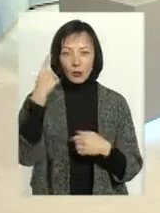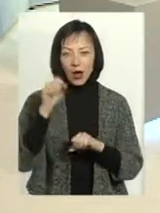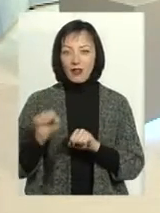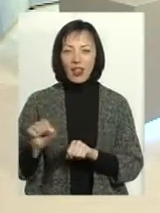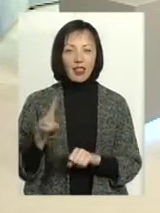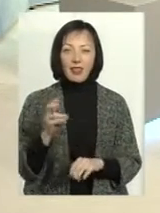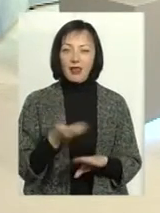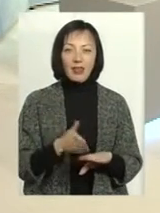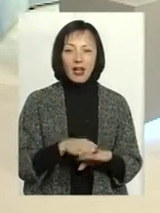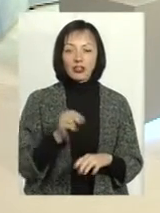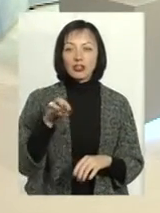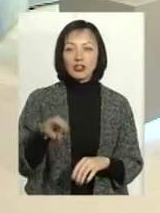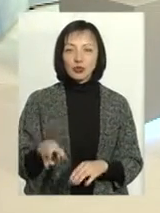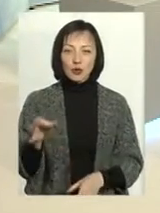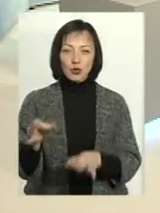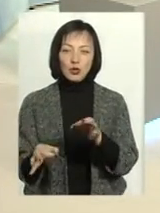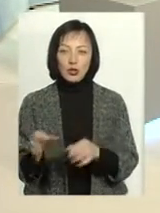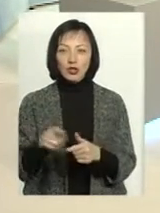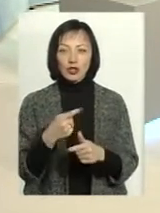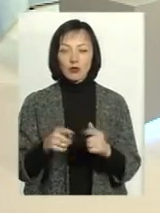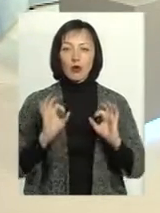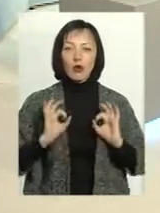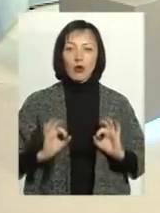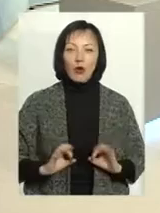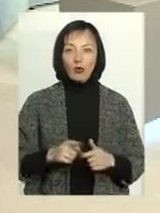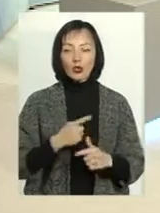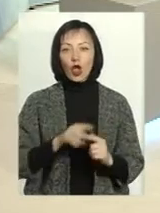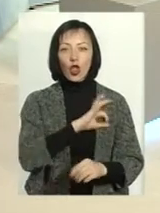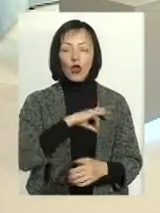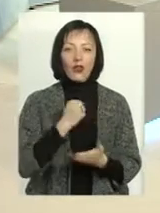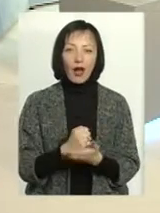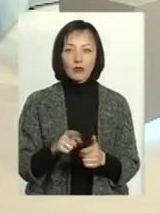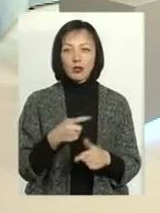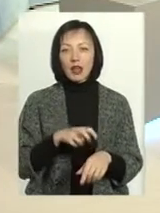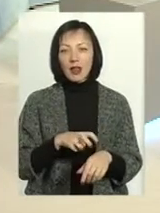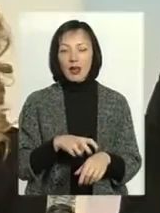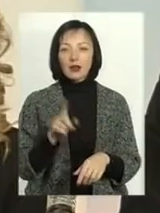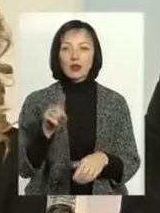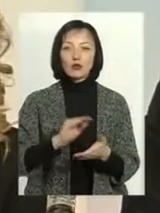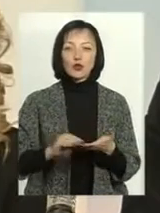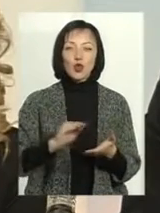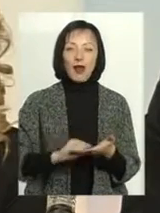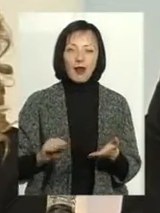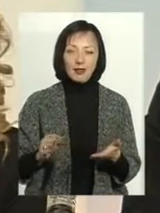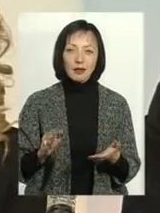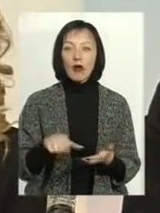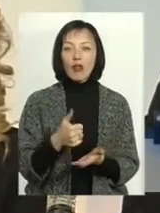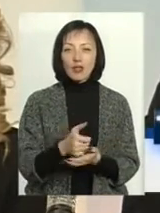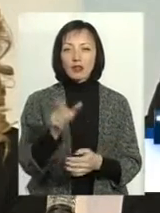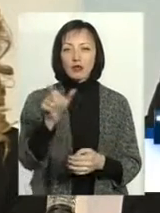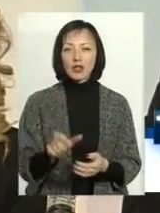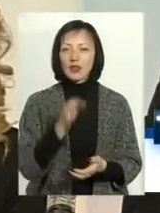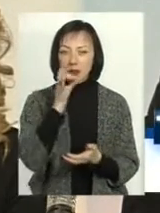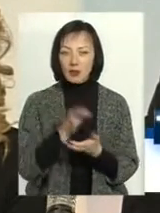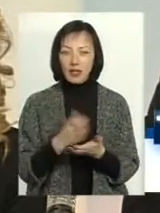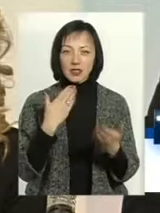не тяжче працювати, ніж суддєю, чи прокурором, чи нотаріусом, чи лікарем, чи навіть журналістом. Головне, щоб людина